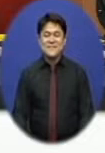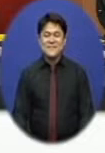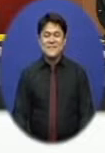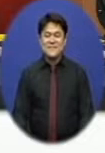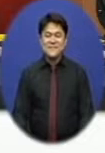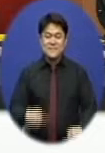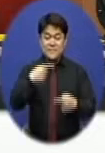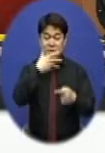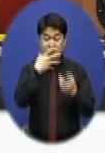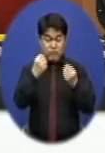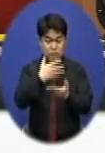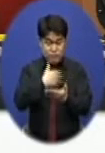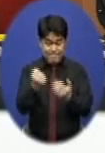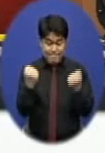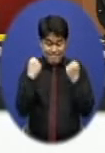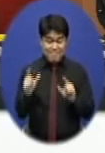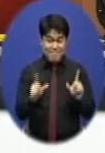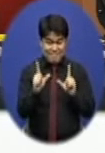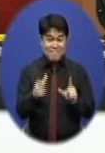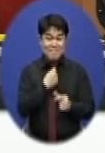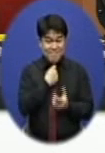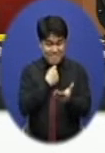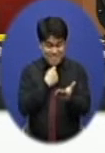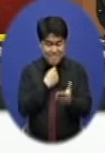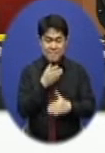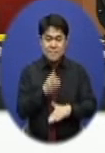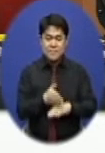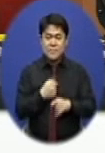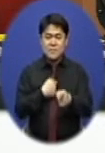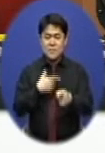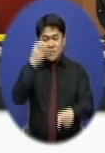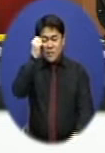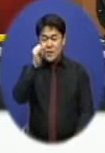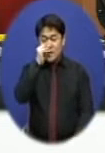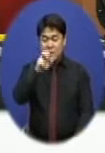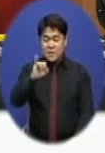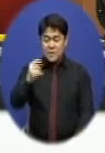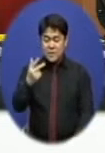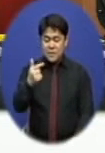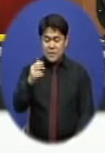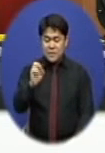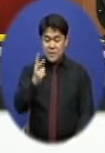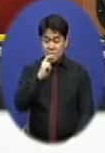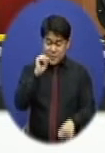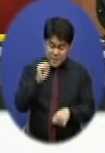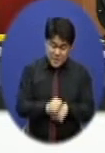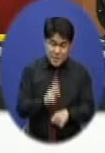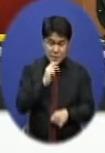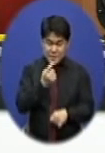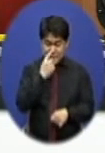새해 복 많이 받으시고요. 건강하세요. 네. 고맙습니다. 저 아. 기억나요. 민요도 잘하시고 네.